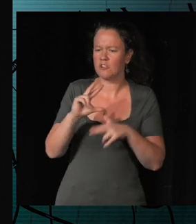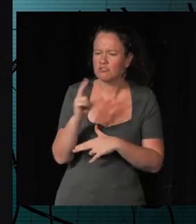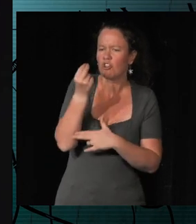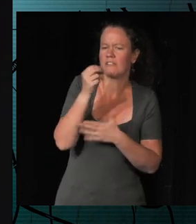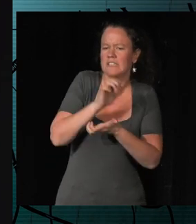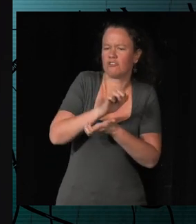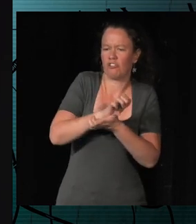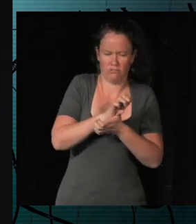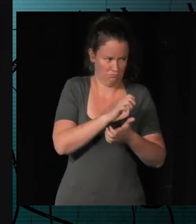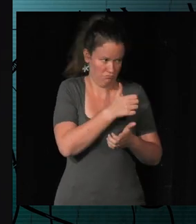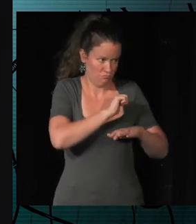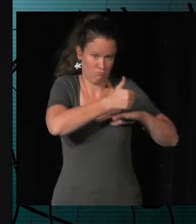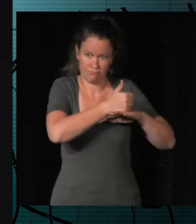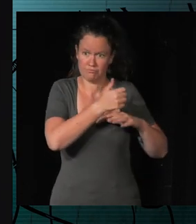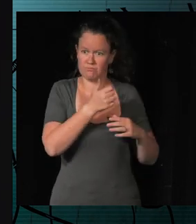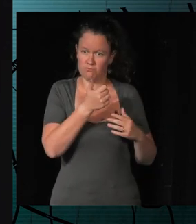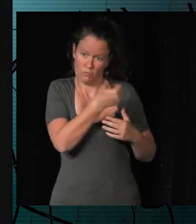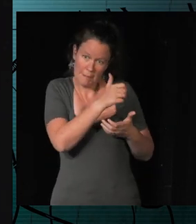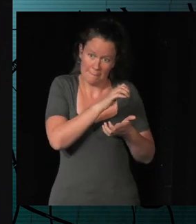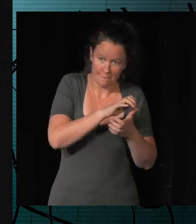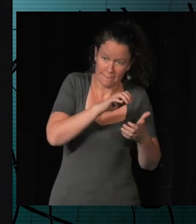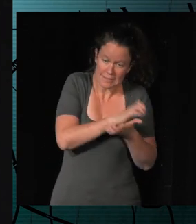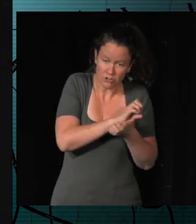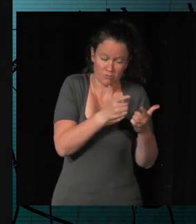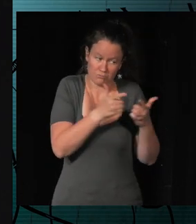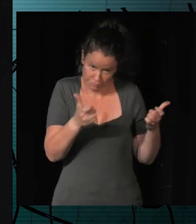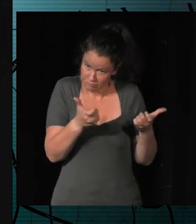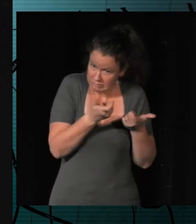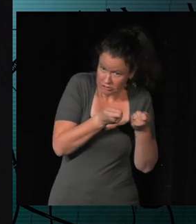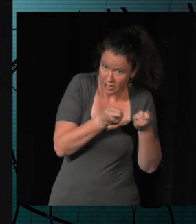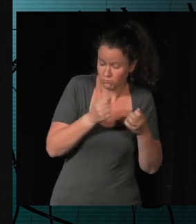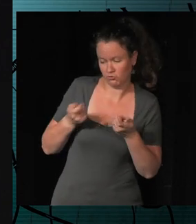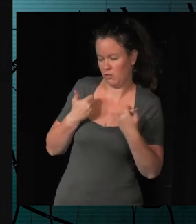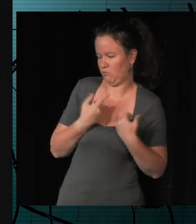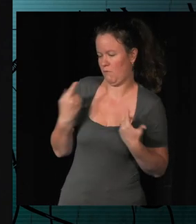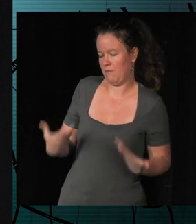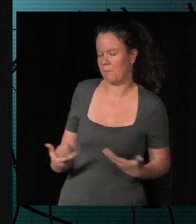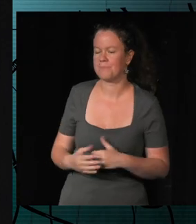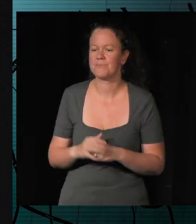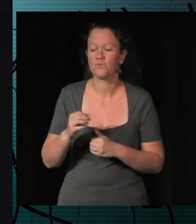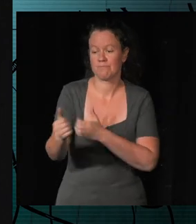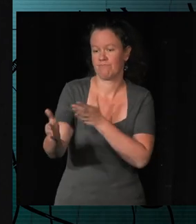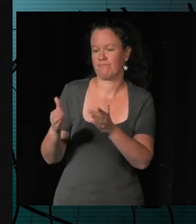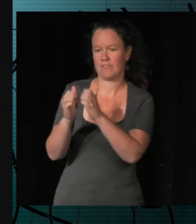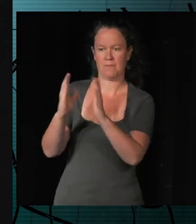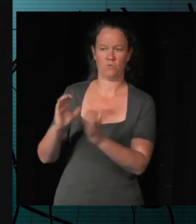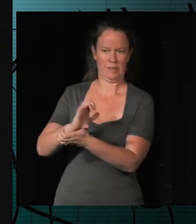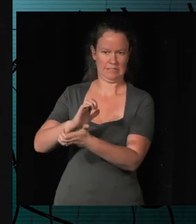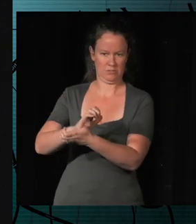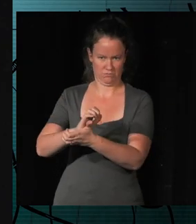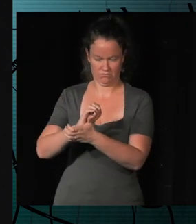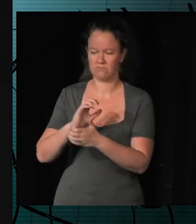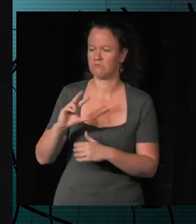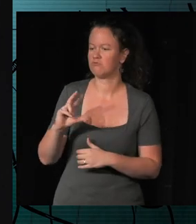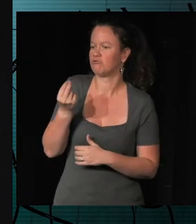dire ce que tu as écrit comme bouquin là-bas et qu'est-ce que sur d'Edition surd eddition c'est une maison de d'édition donc consacrée à la pop culture à